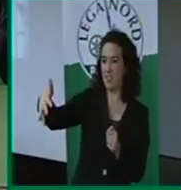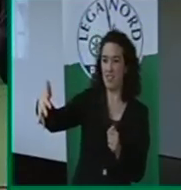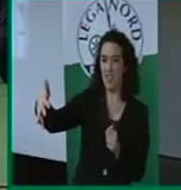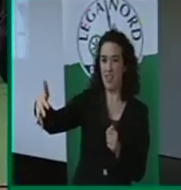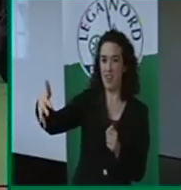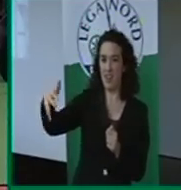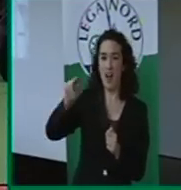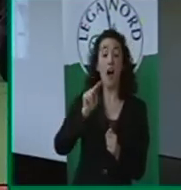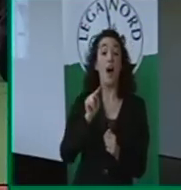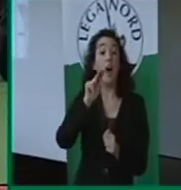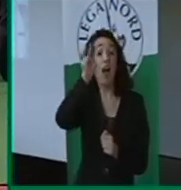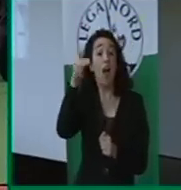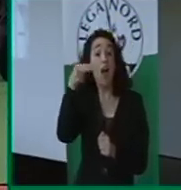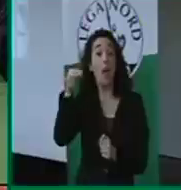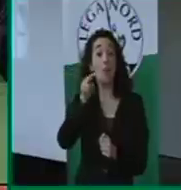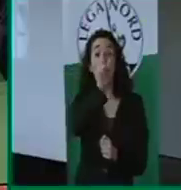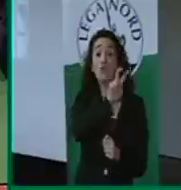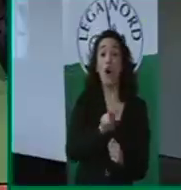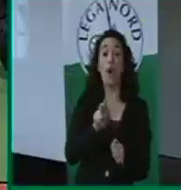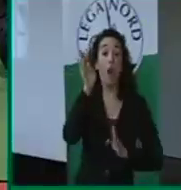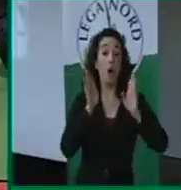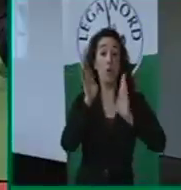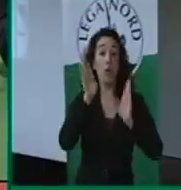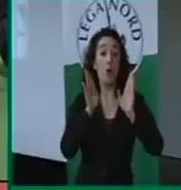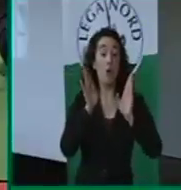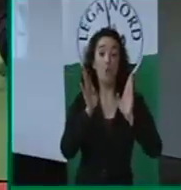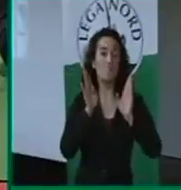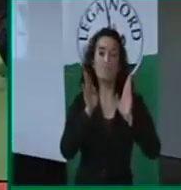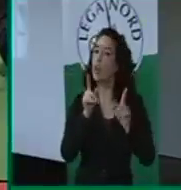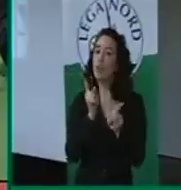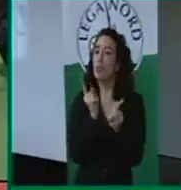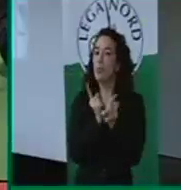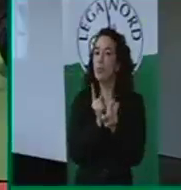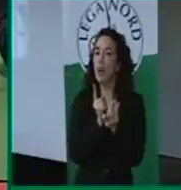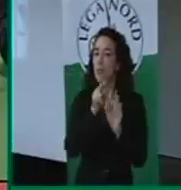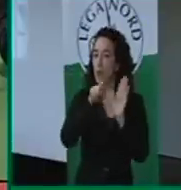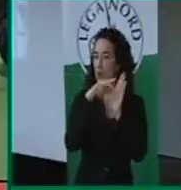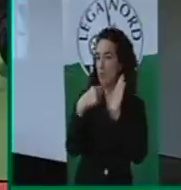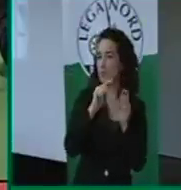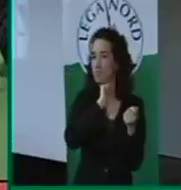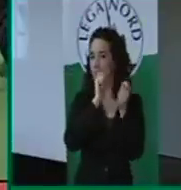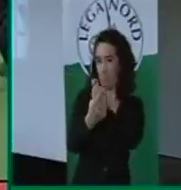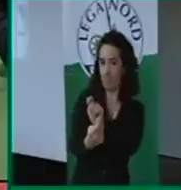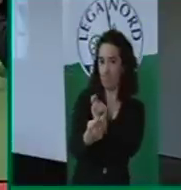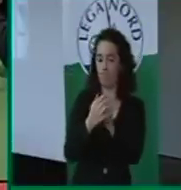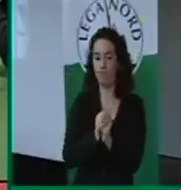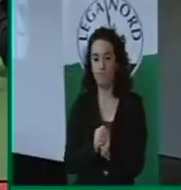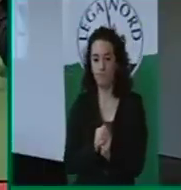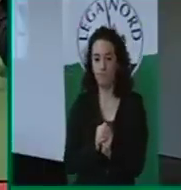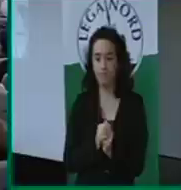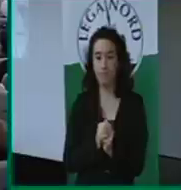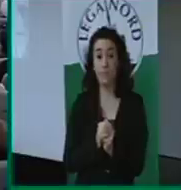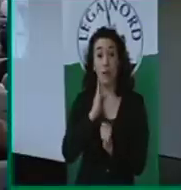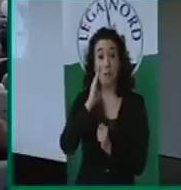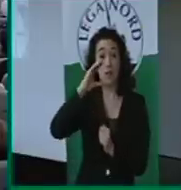euro dollaro e quindi dobbiamo cambiare quello noi dobbiamo cambiare il mandato alla